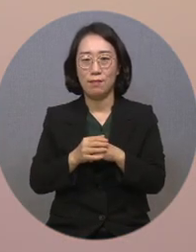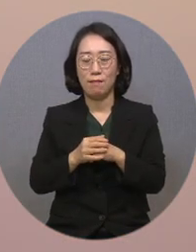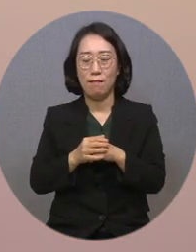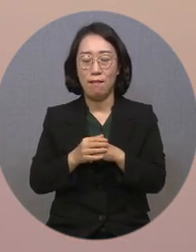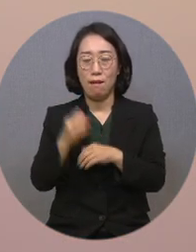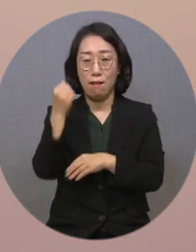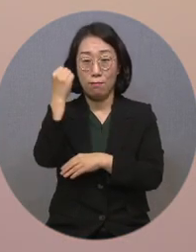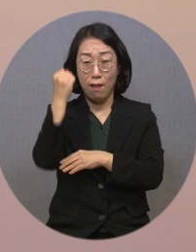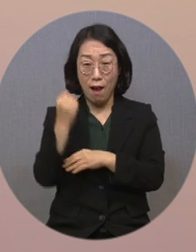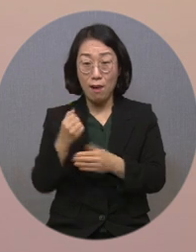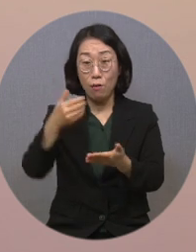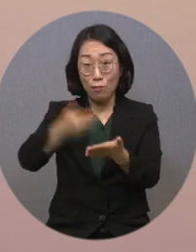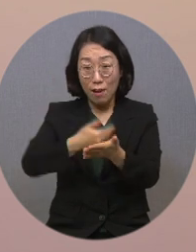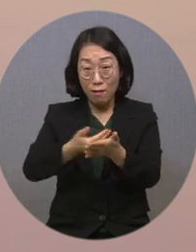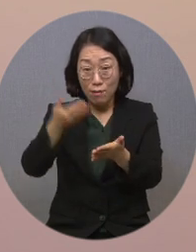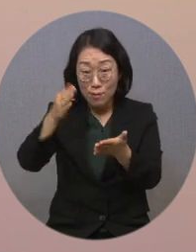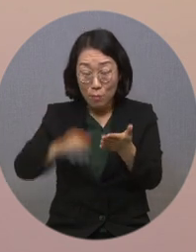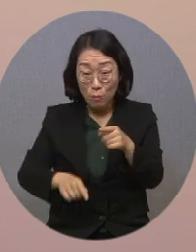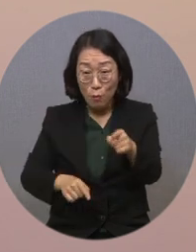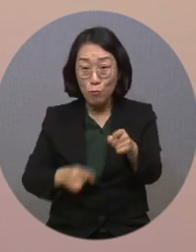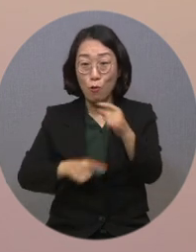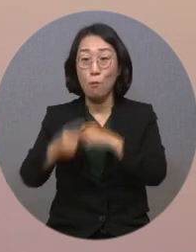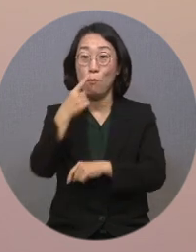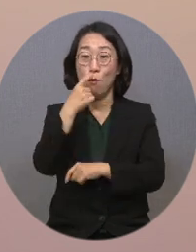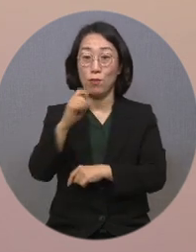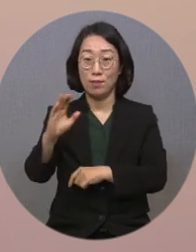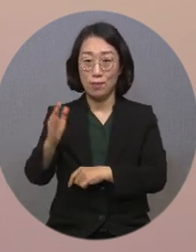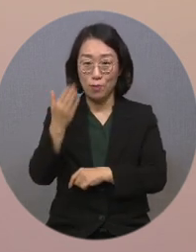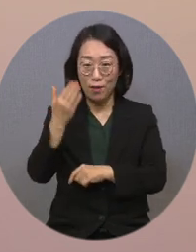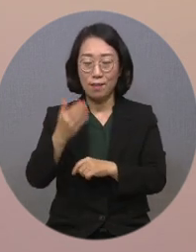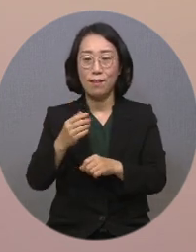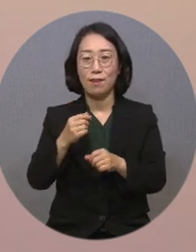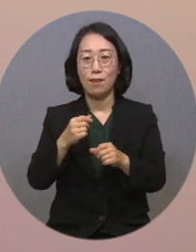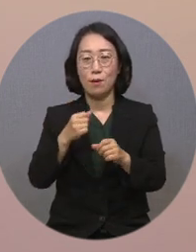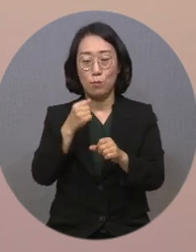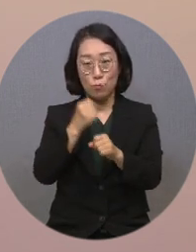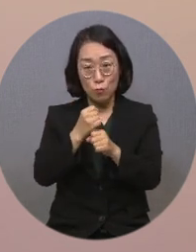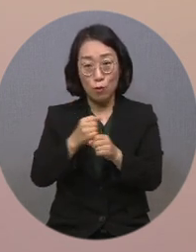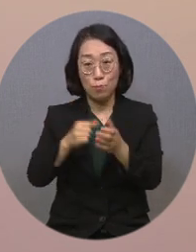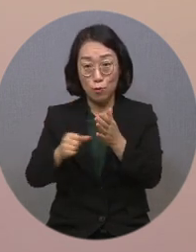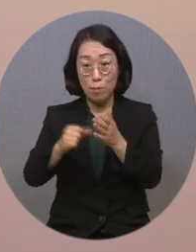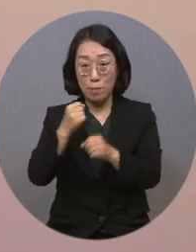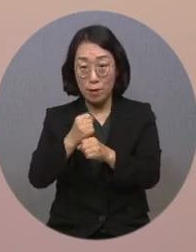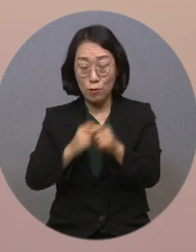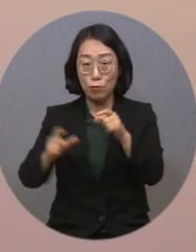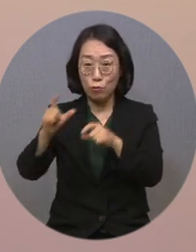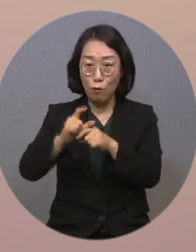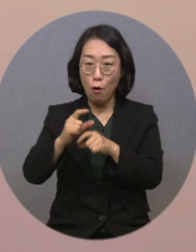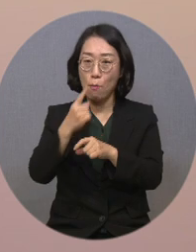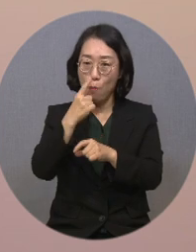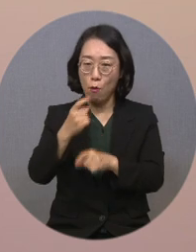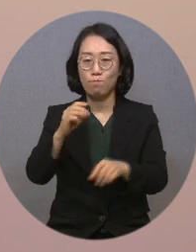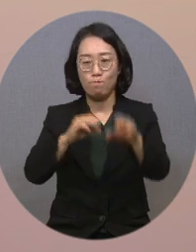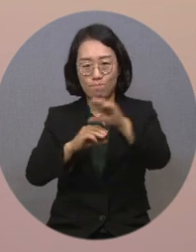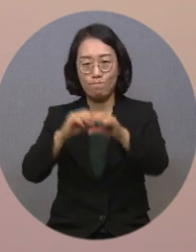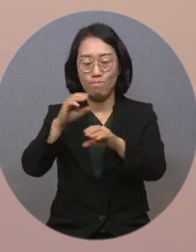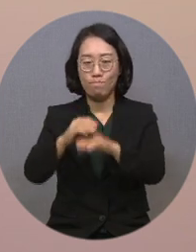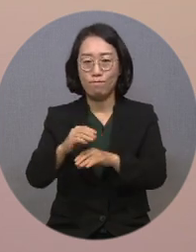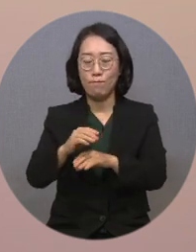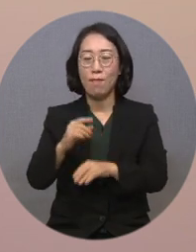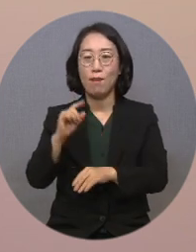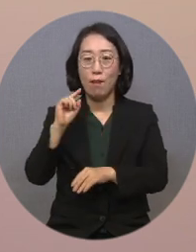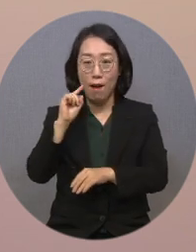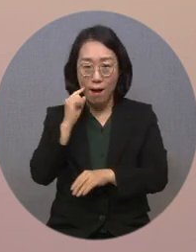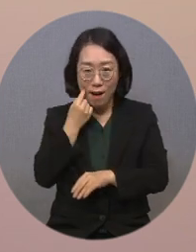흔적도 개성으로 여겨지는 가죽은 공예품으로 변신하면서 쌓인 시간만큼 멋스러움이 더해져 그 매력을